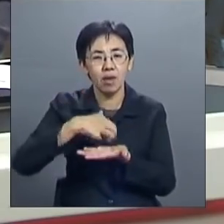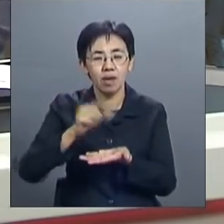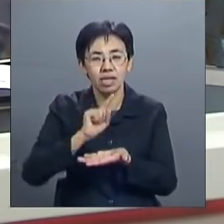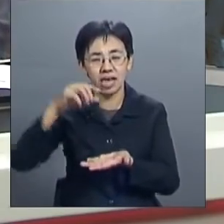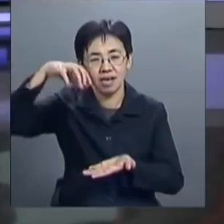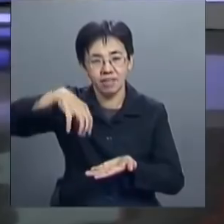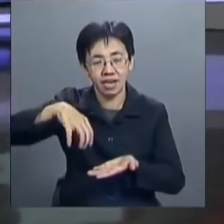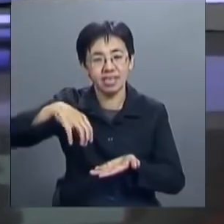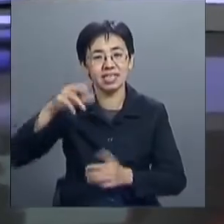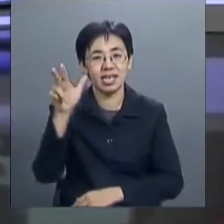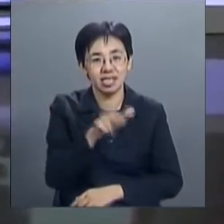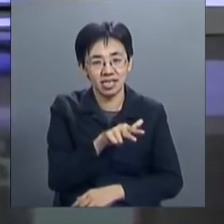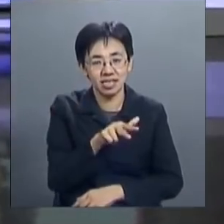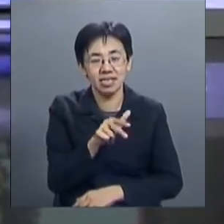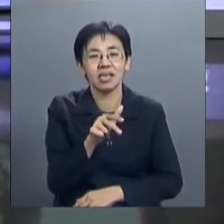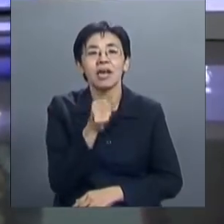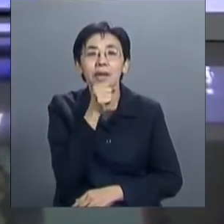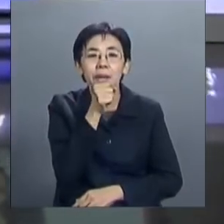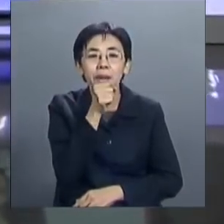รคไทยรักษาชาติค่ะคุณยานีคะ